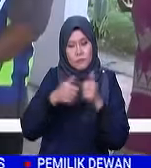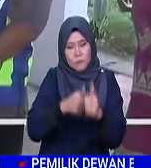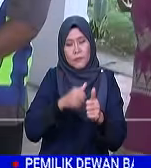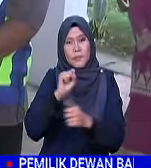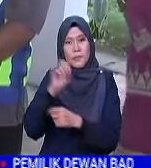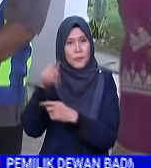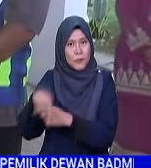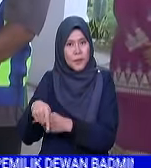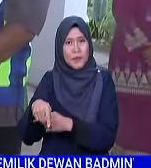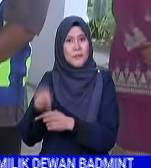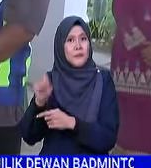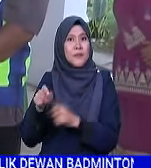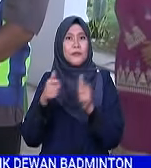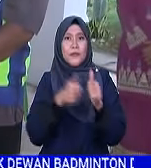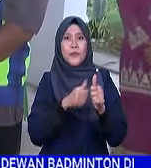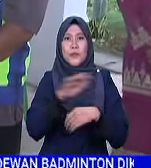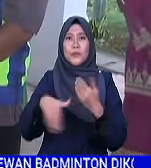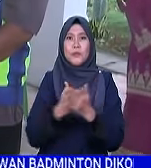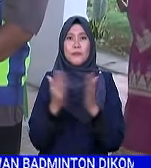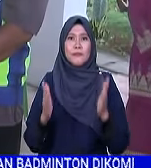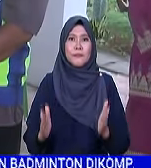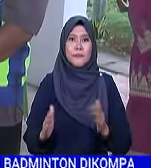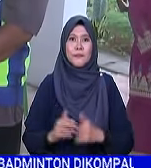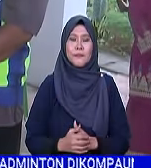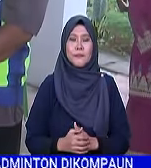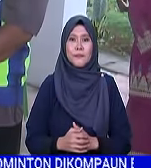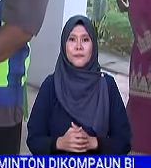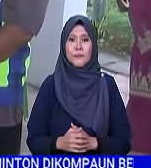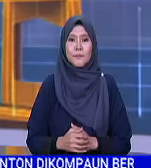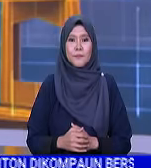operasi standard SOP dipatuhi semua pihak.